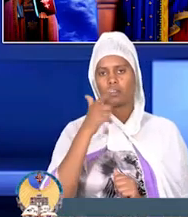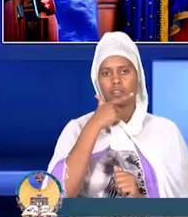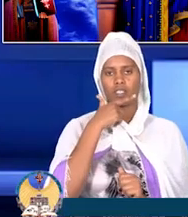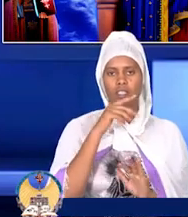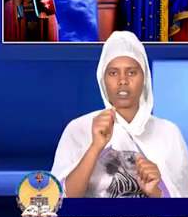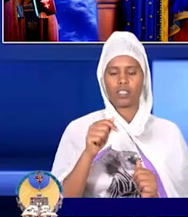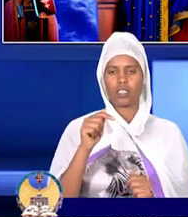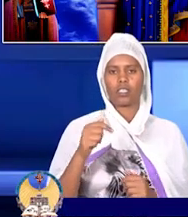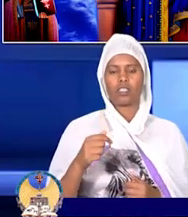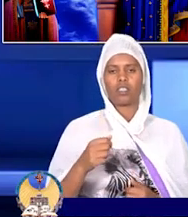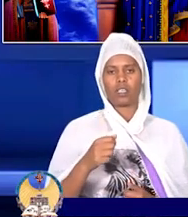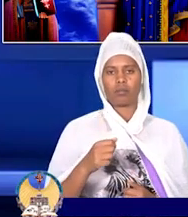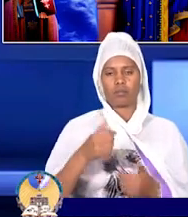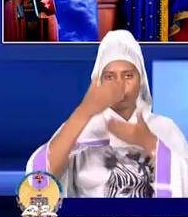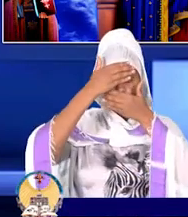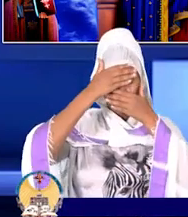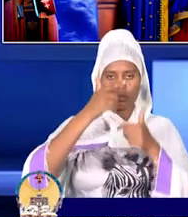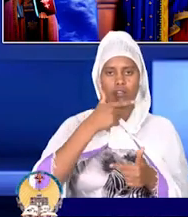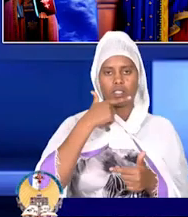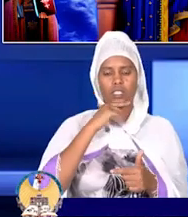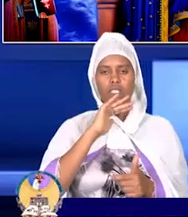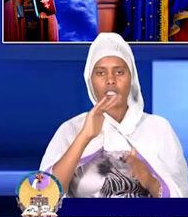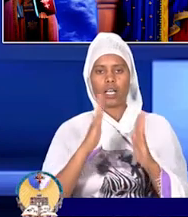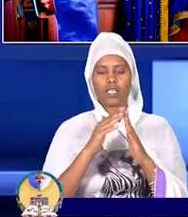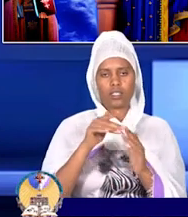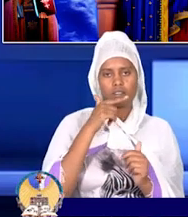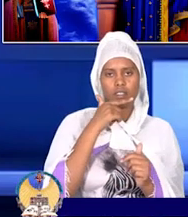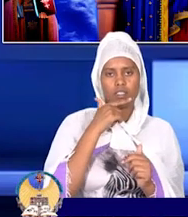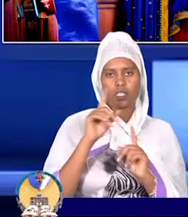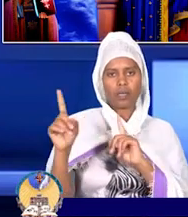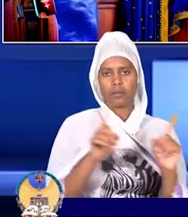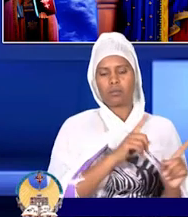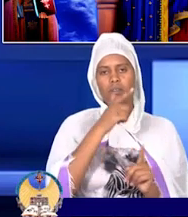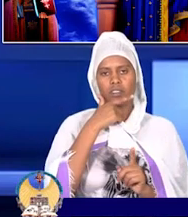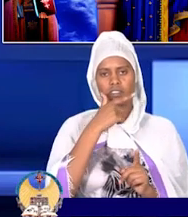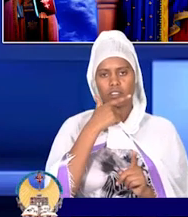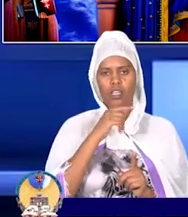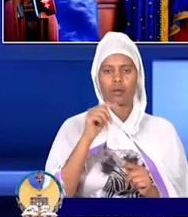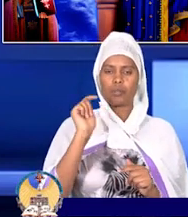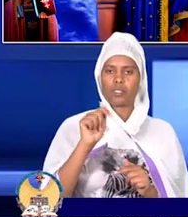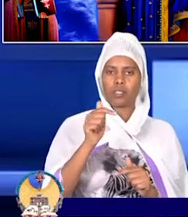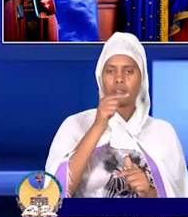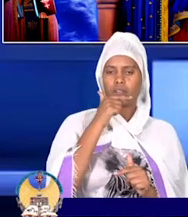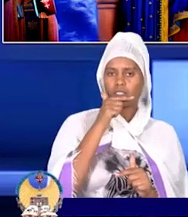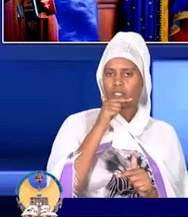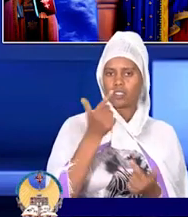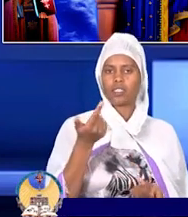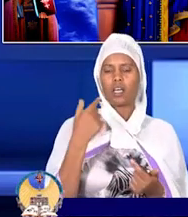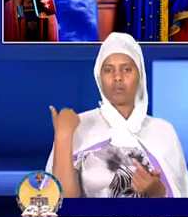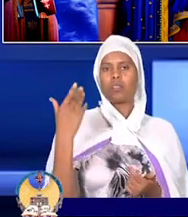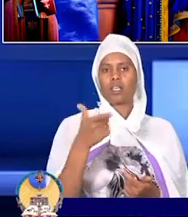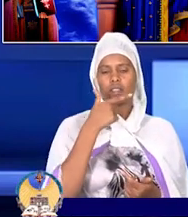ኣብ ርባታት ብፍርሃት፣ ካብ ከተርቲ ብፍርሃት፣ ካብ ደቂ ዓደይ ብፍርሃት፣ ካብ ኣሕዛብ ብፍርሃት፣ ኣብ